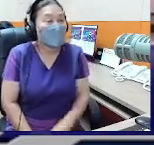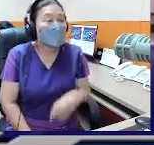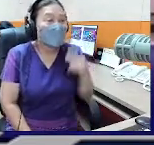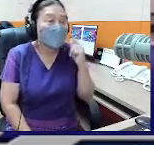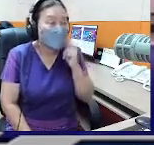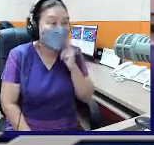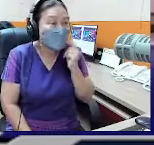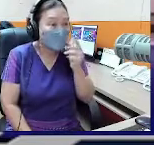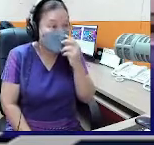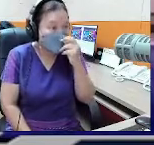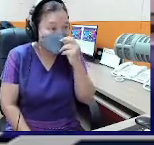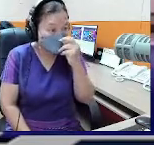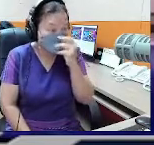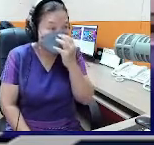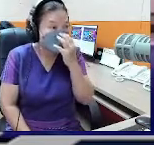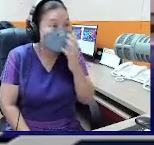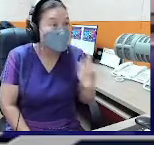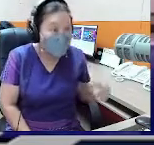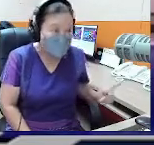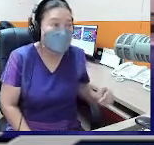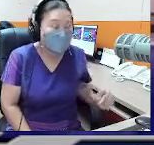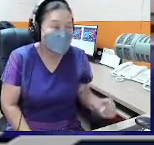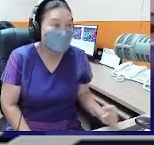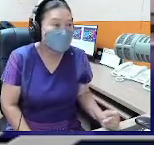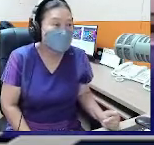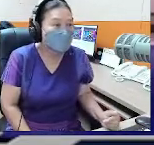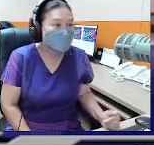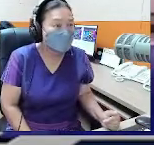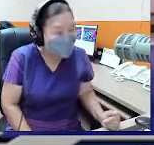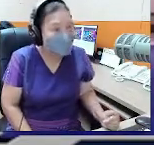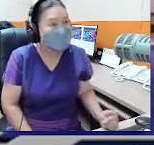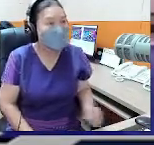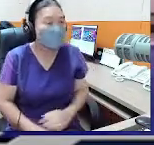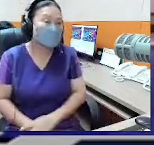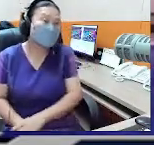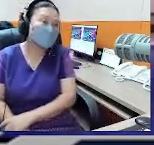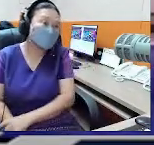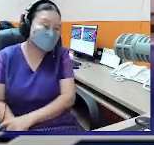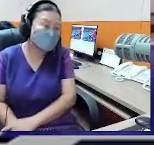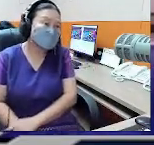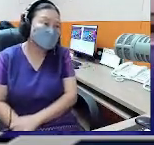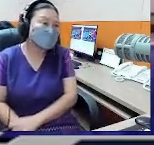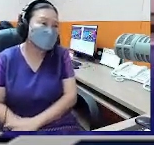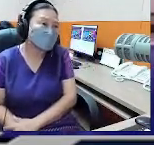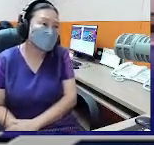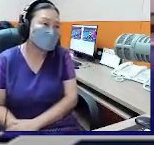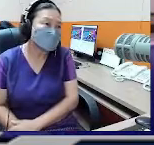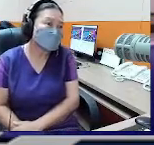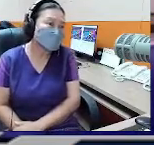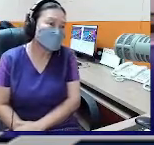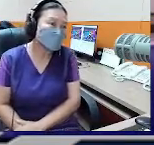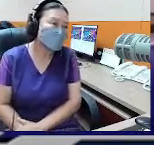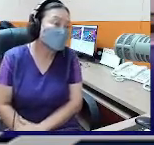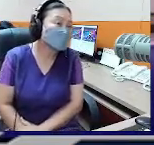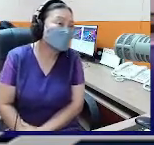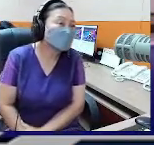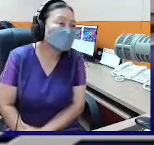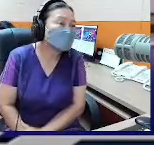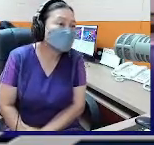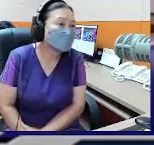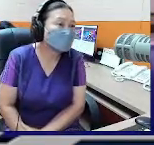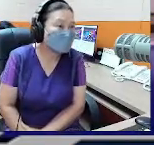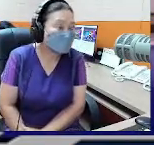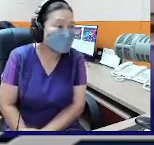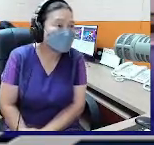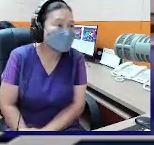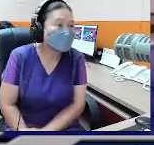นักศึกษาเข้ามาผู้ปกครองจะมีความห่วงทันทีว่าลูกจะอยู่ที่ไหน เรามีหอพักที่เป็นหอพักมาตรฐานด้วยความที่มหาวิทยาลัยเนี่ยเรามีความ